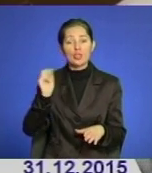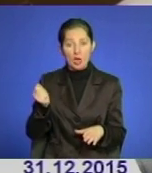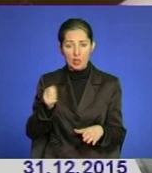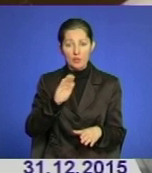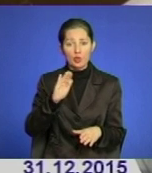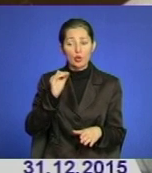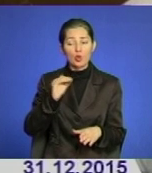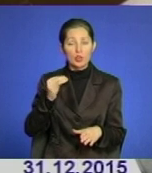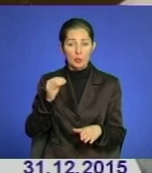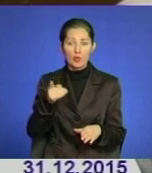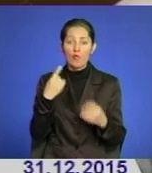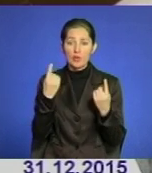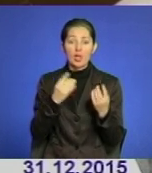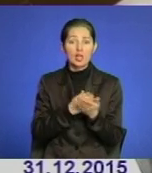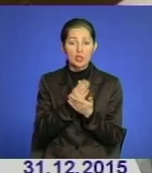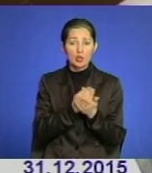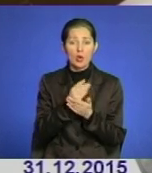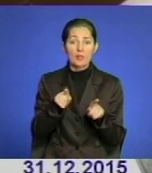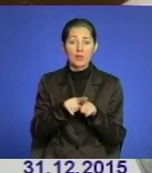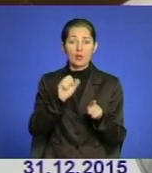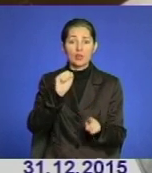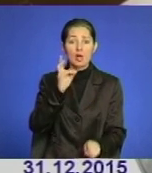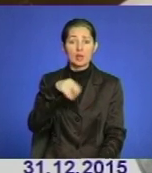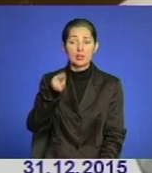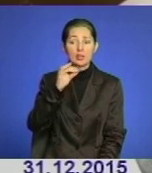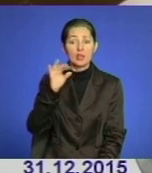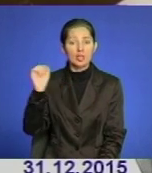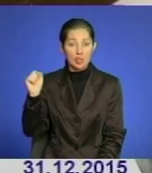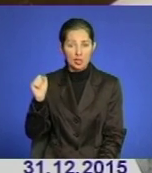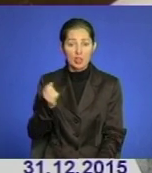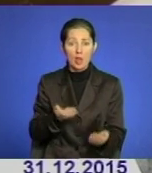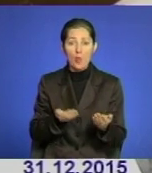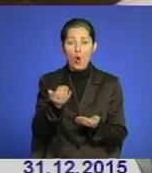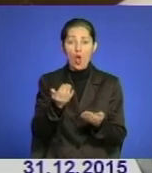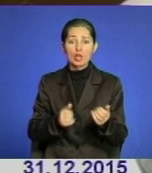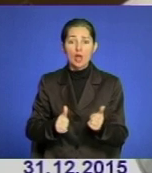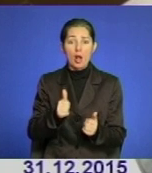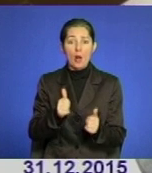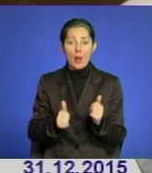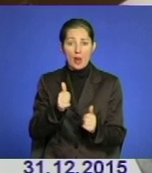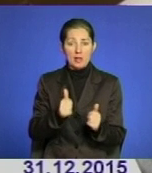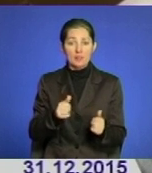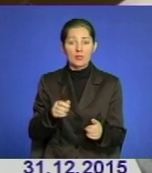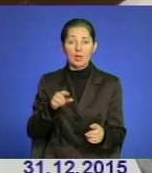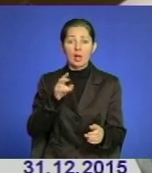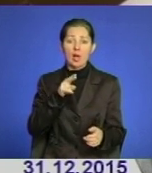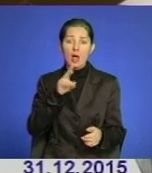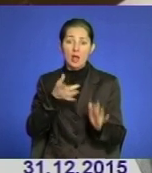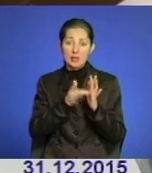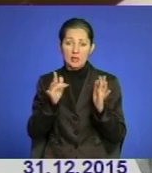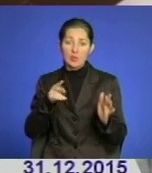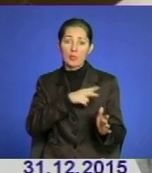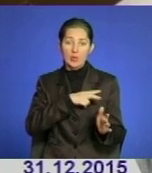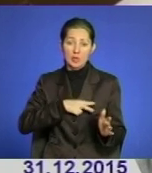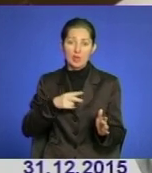заслуга, також де нас Андріїшин по лижних перегонах, срібний призер. Він, як сказали,